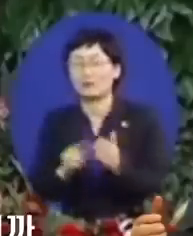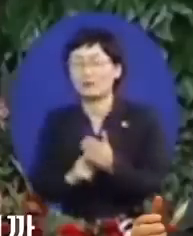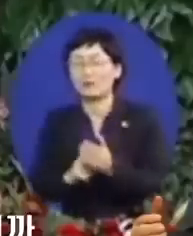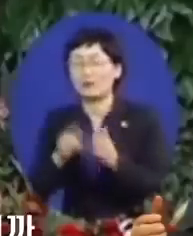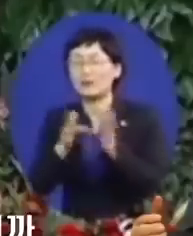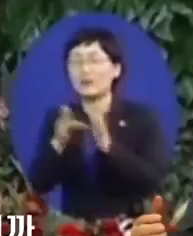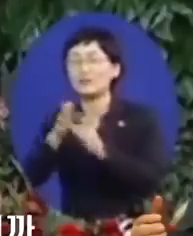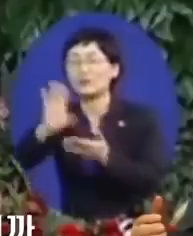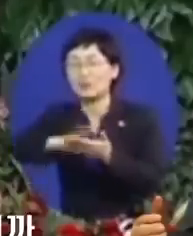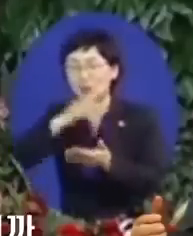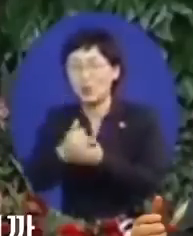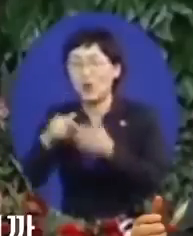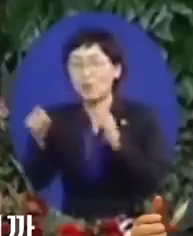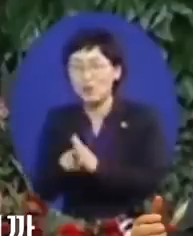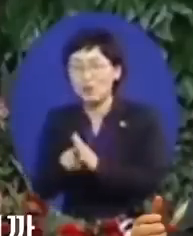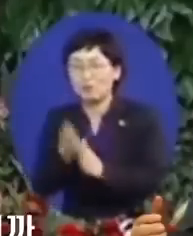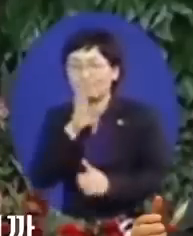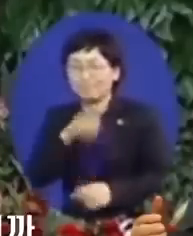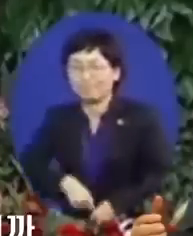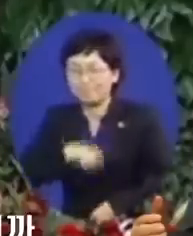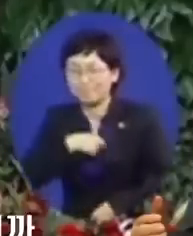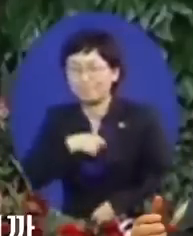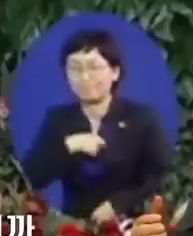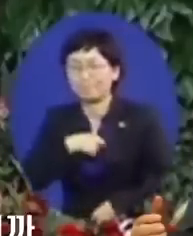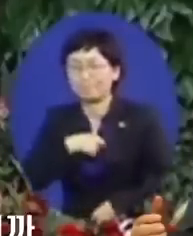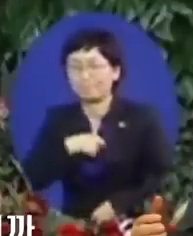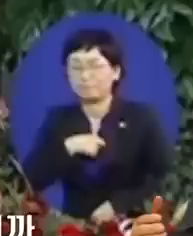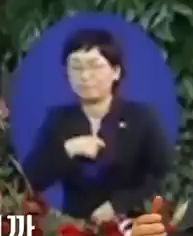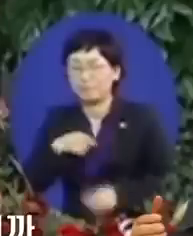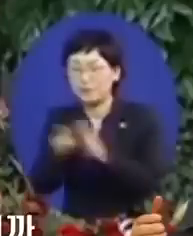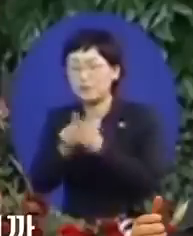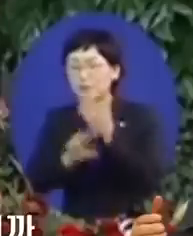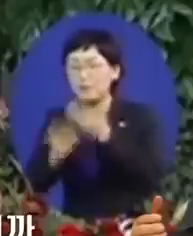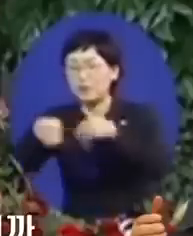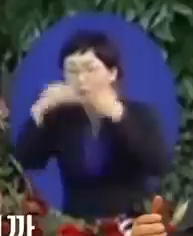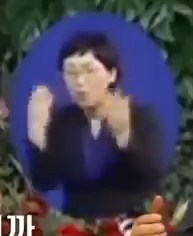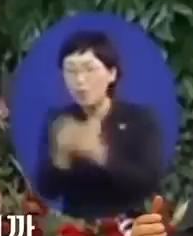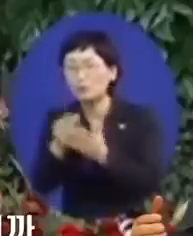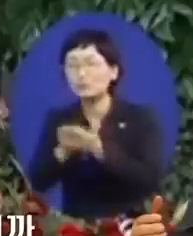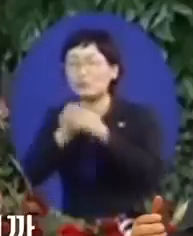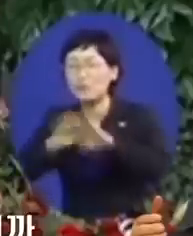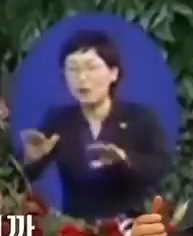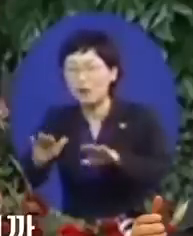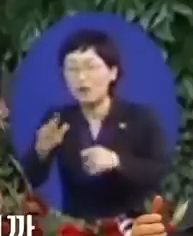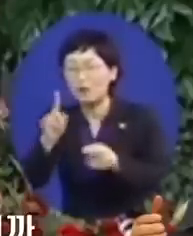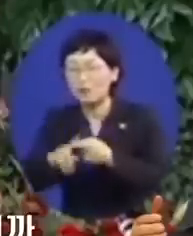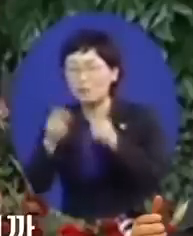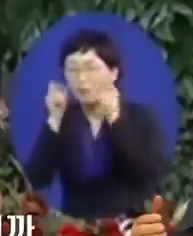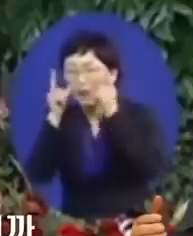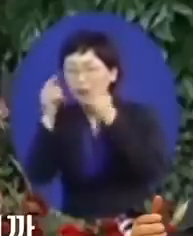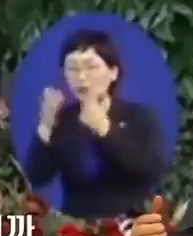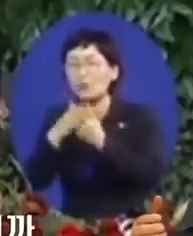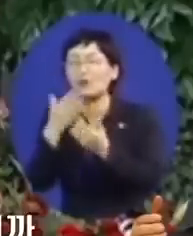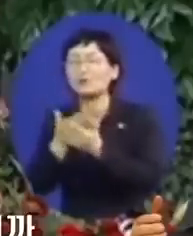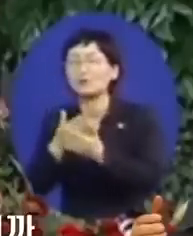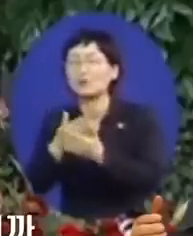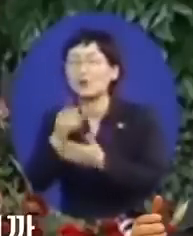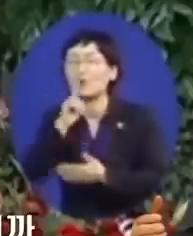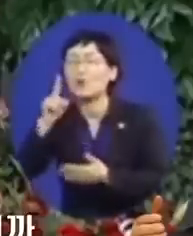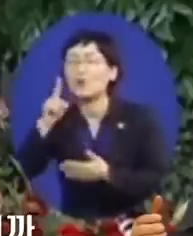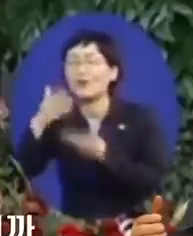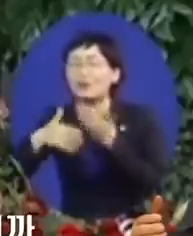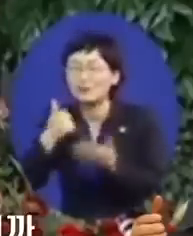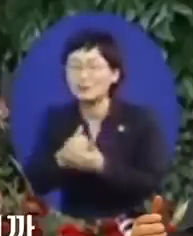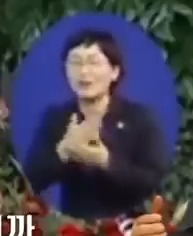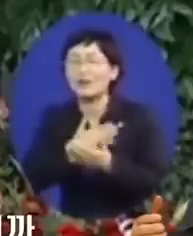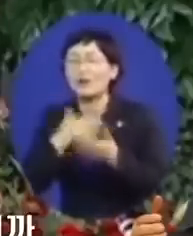예수 그리스도를 믿고 중심으로 쓰면 이 모든 일을 처리할 수가 있는 것을 알게 하여 주시옵소서. 오 하나님이여, 나는 어찌해야